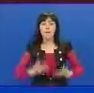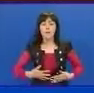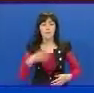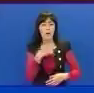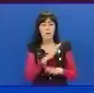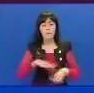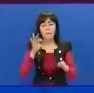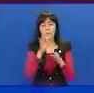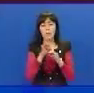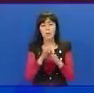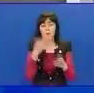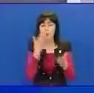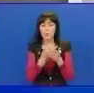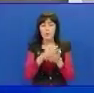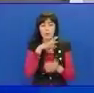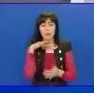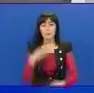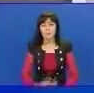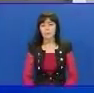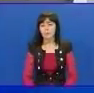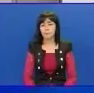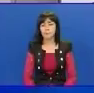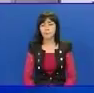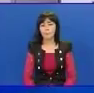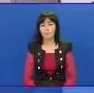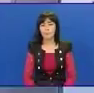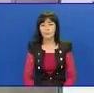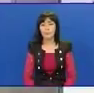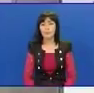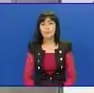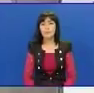Себебі оларға сұраныс жоғары. Саттар Есімбеков, Ерлан Туралиев, Олжас Байдув, оңтүстік ақпарат.